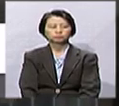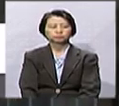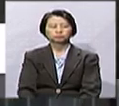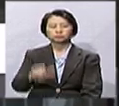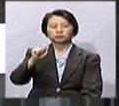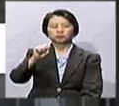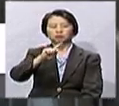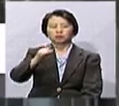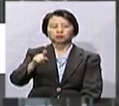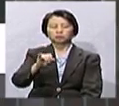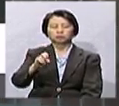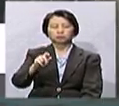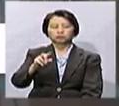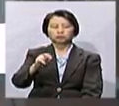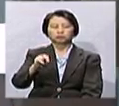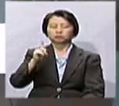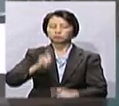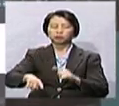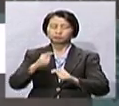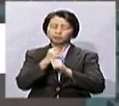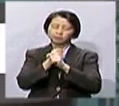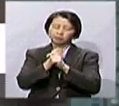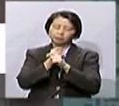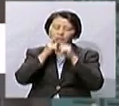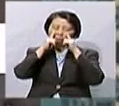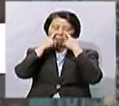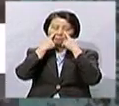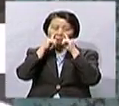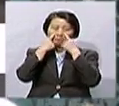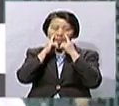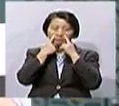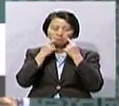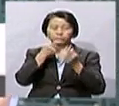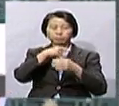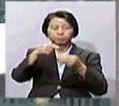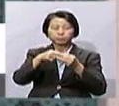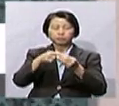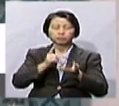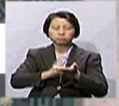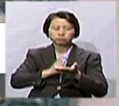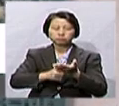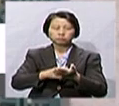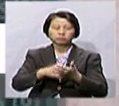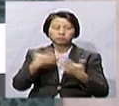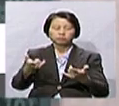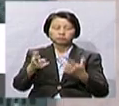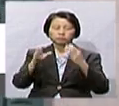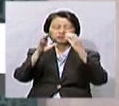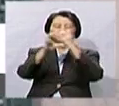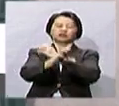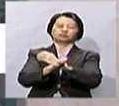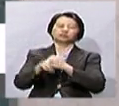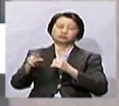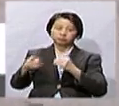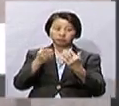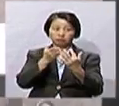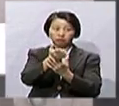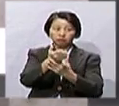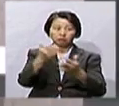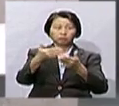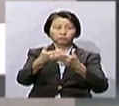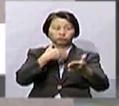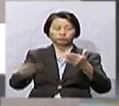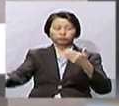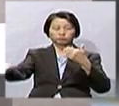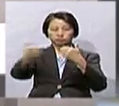Azlin Ayub tidak dapat menahan sebab apabila berbicara mengenai dugaan yang dilaluinya sebelum tiba